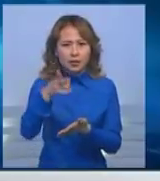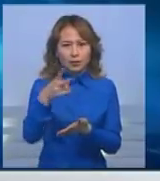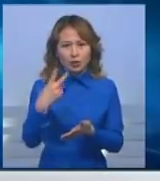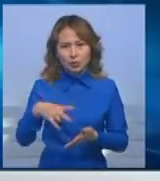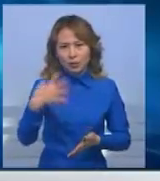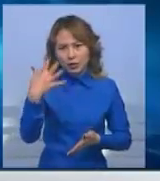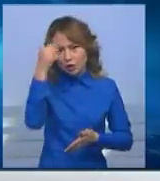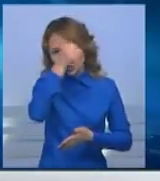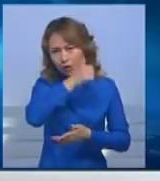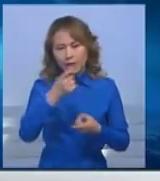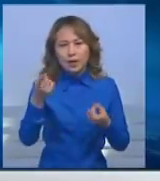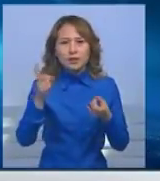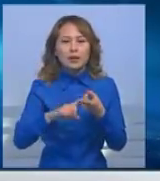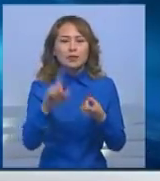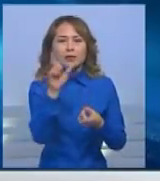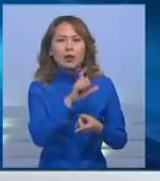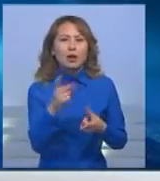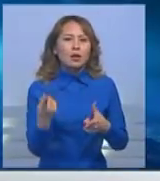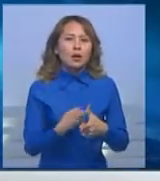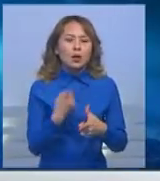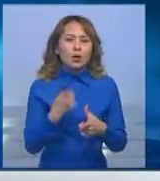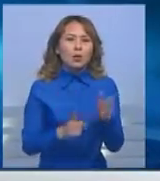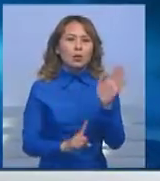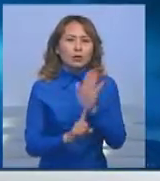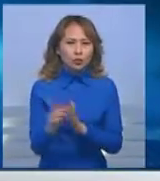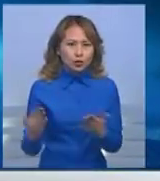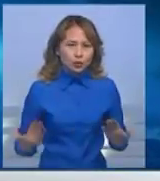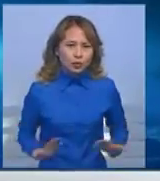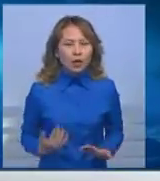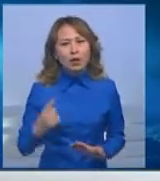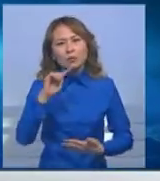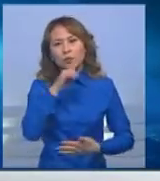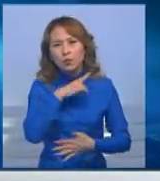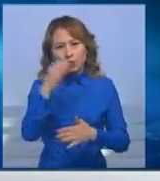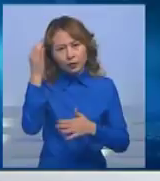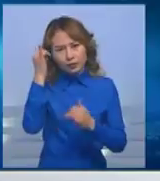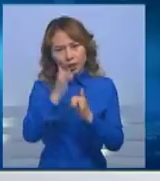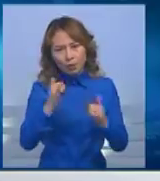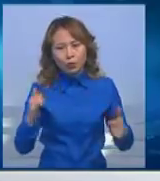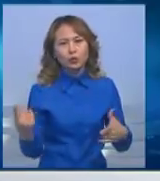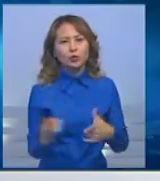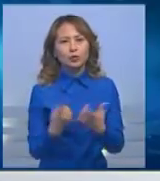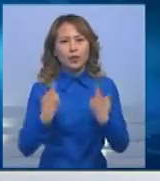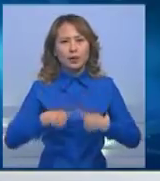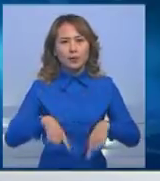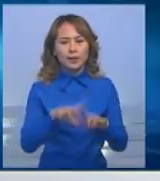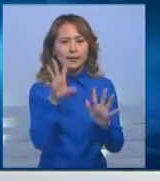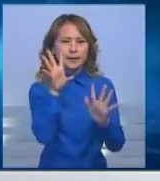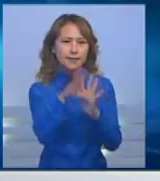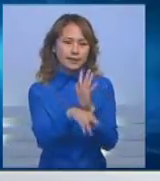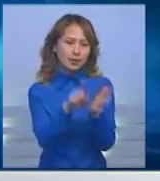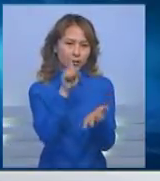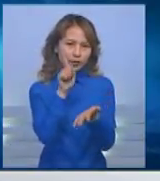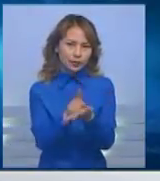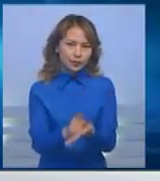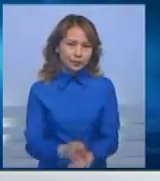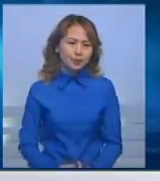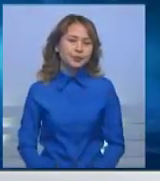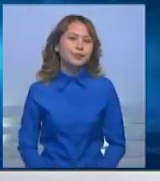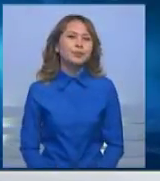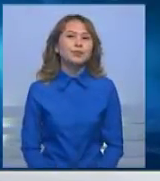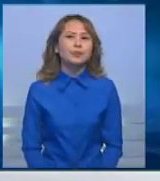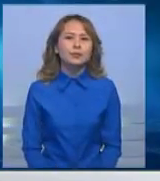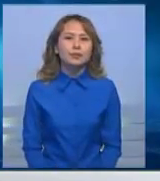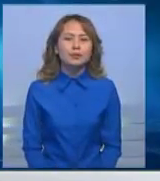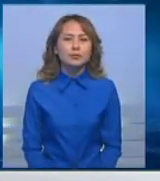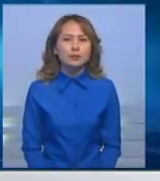мақсат 2025 жылға қарай ел азаматтарының әл-ауқатын экономикалық даму және ынтымақтастық ұйымының талаптарына сәйкестендіру.